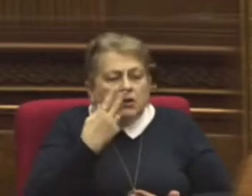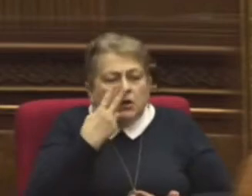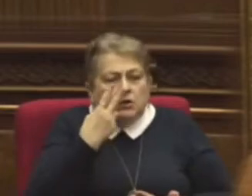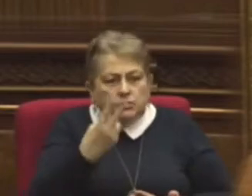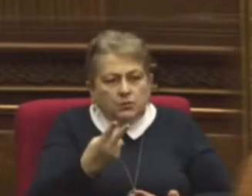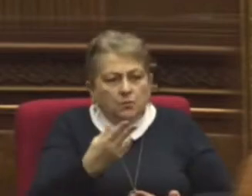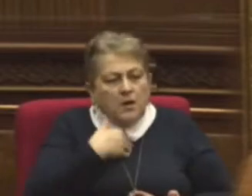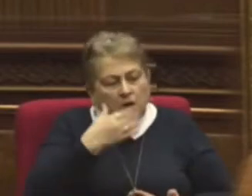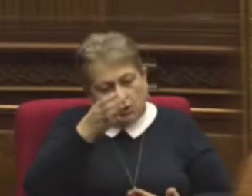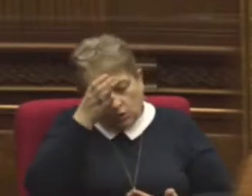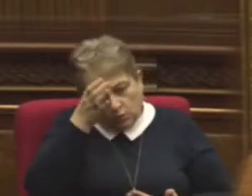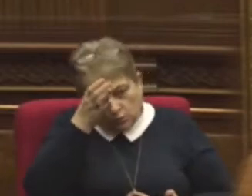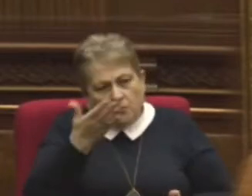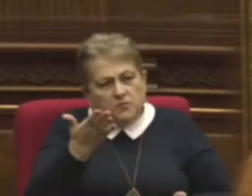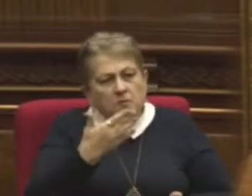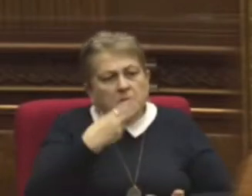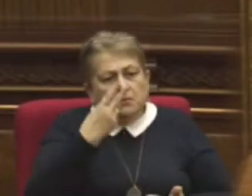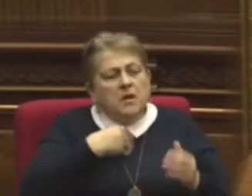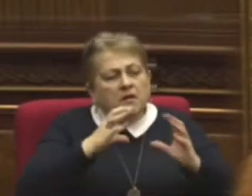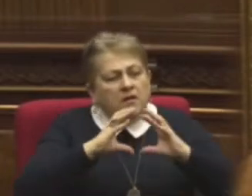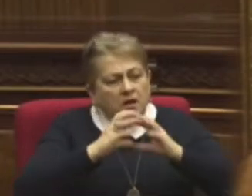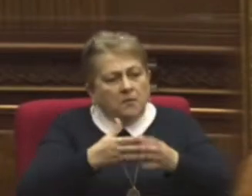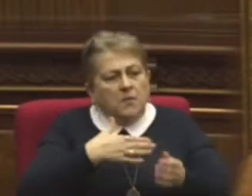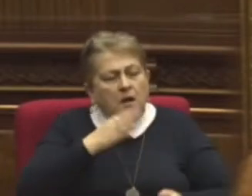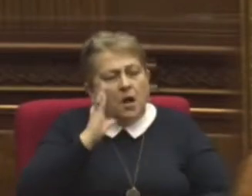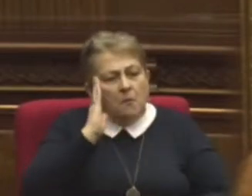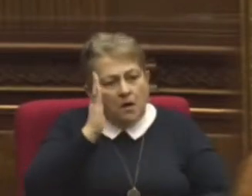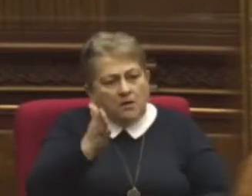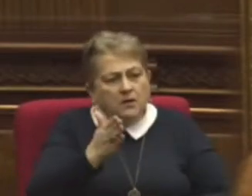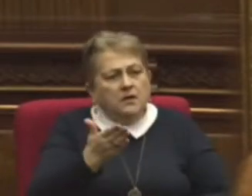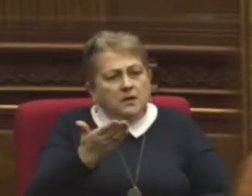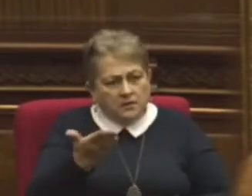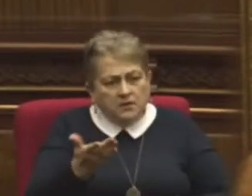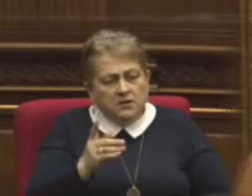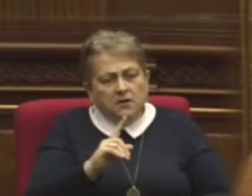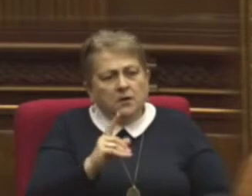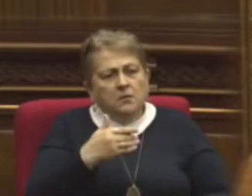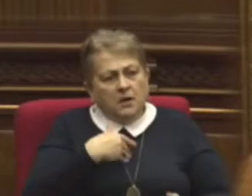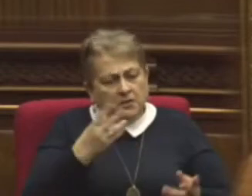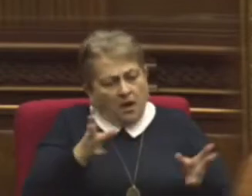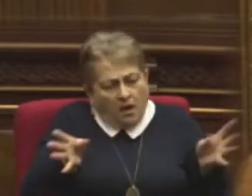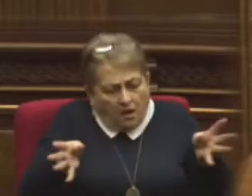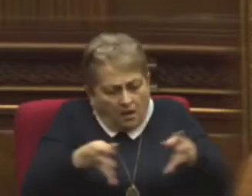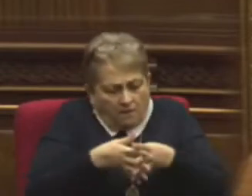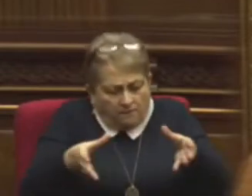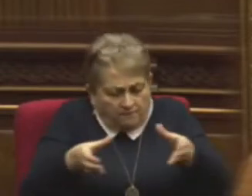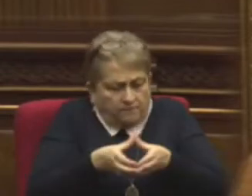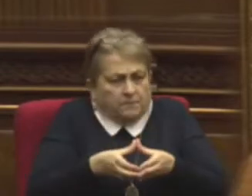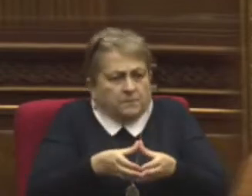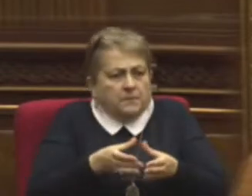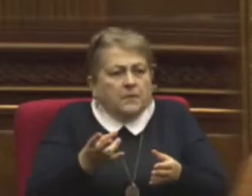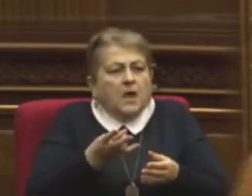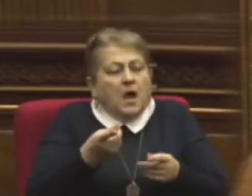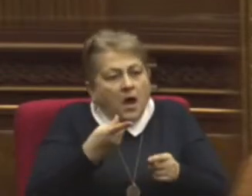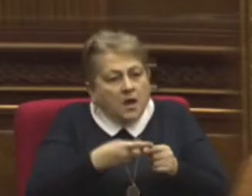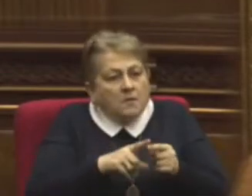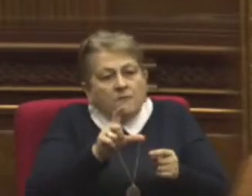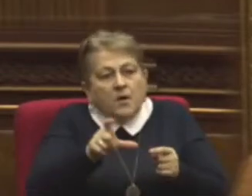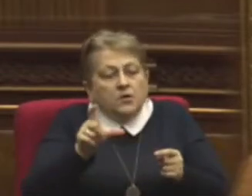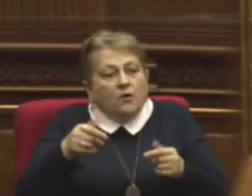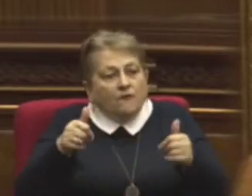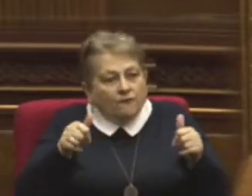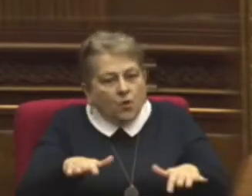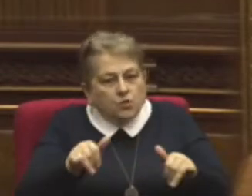մեր գիտությունը, ինչպիսին ենք տեսնում մեր երկիրը, մեր ապագան։ Եվ այդ տեսիրքի շուրջ մենք պետք է համախմբենք, միայն այդ դեպքում այն մարդիկ,